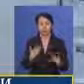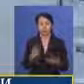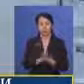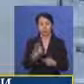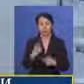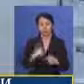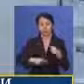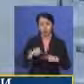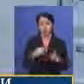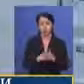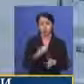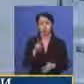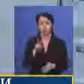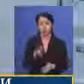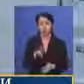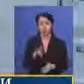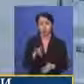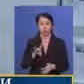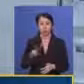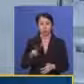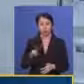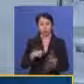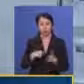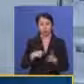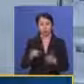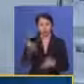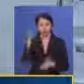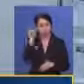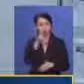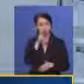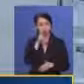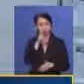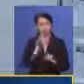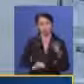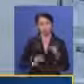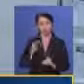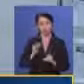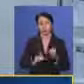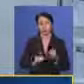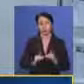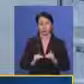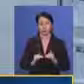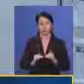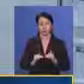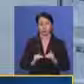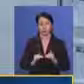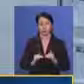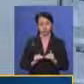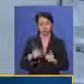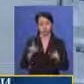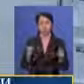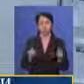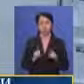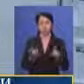безвозвратно в размере до 200 МРП на приобретение животных, птицы, оборудования, инвентаря, орудий труда, ну и так далее,